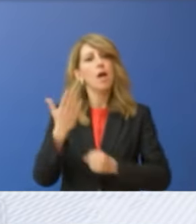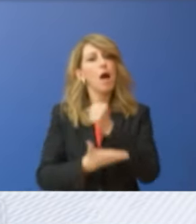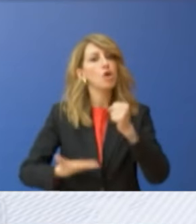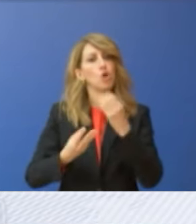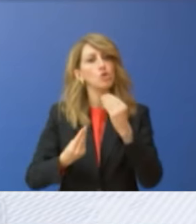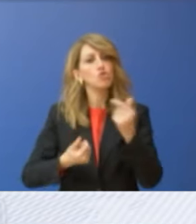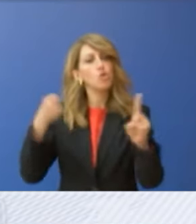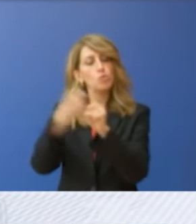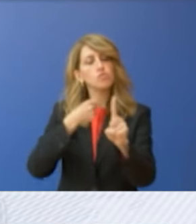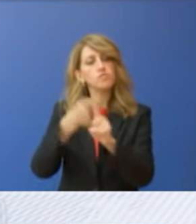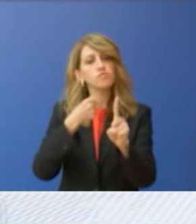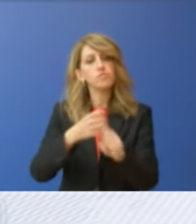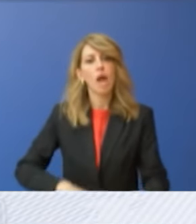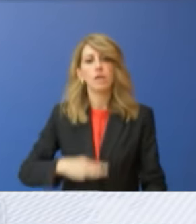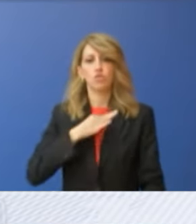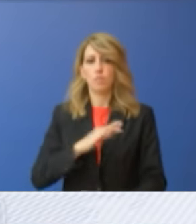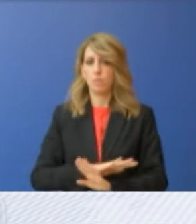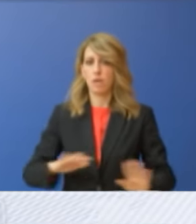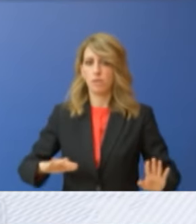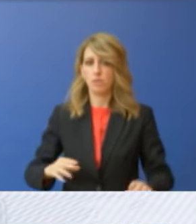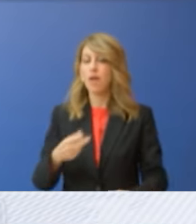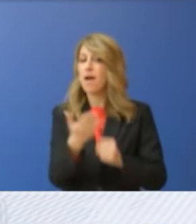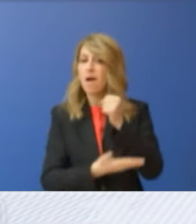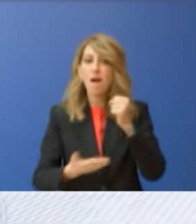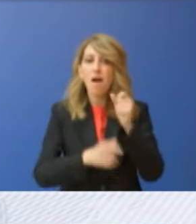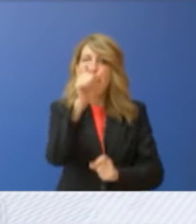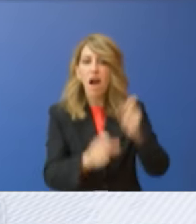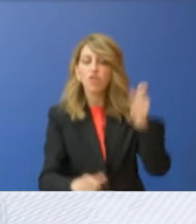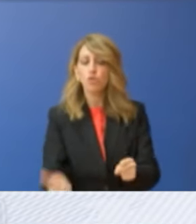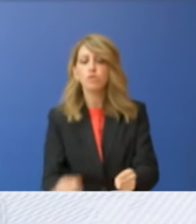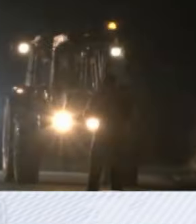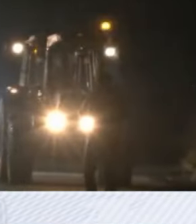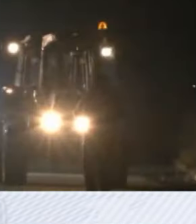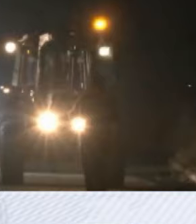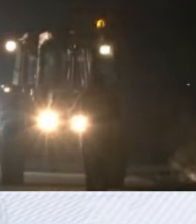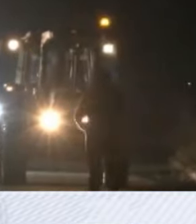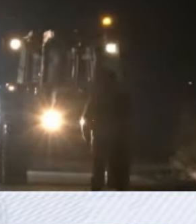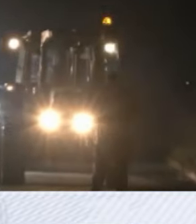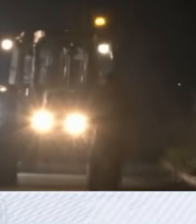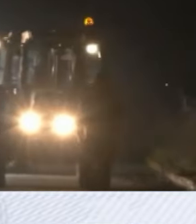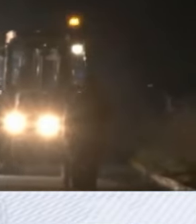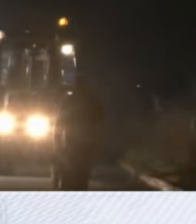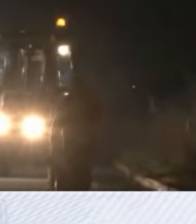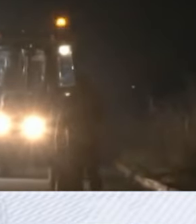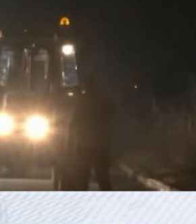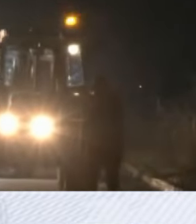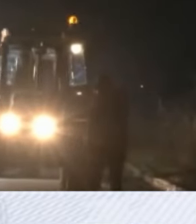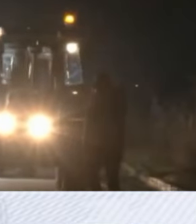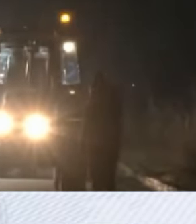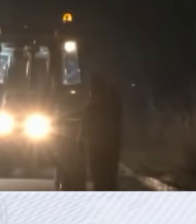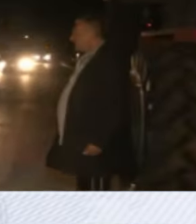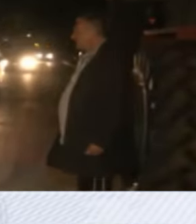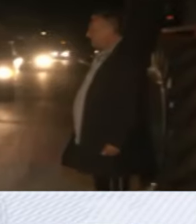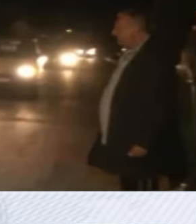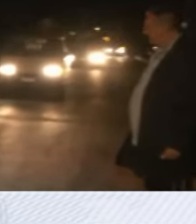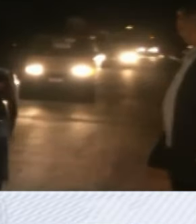Αφορμός με μια πολιτική η οποία απαντά στα περισσότερα από τα αιτήματά τους, η οποία δεν ξεκινά τώρα, ξεκινά από το 19. Αποφάσεις για τη συνέχιση των κινητοποιήσεων αναμένεται να